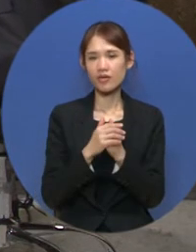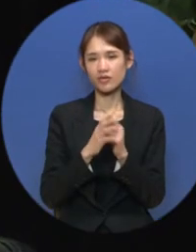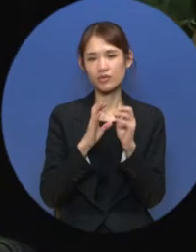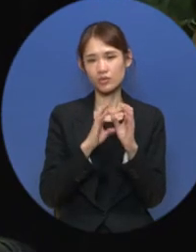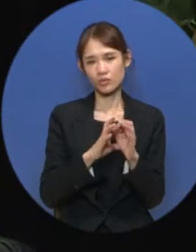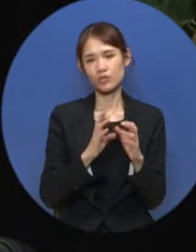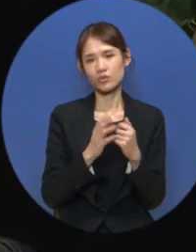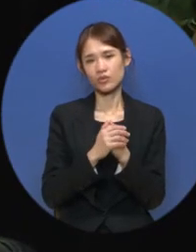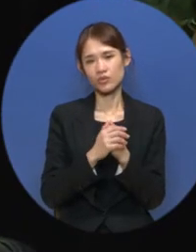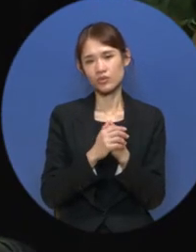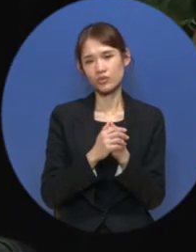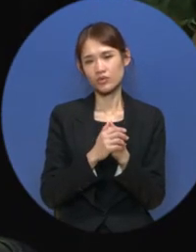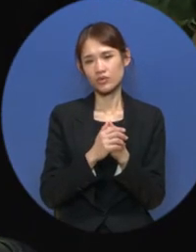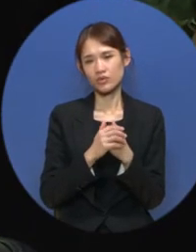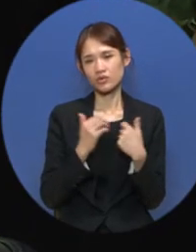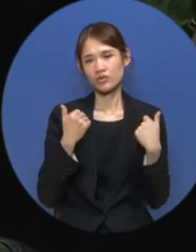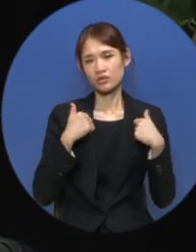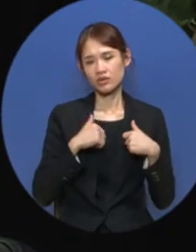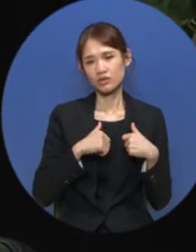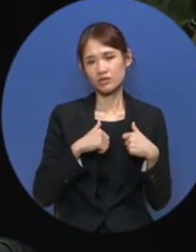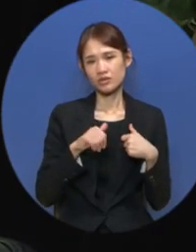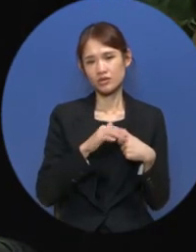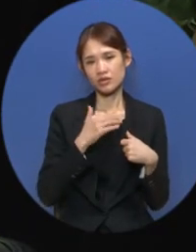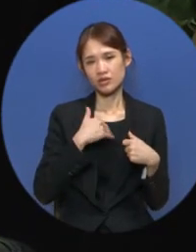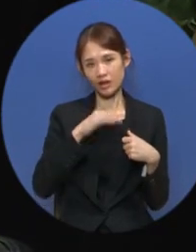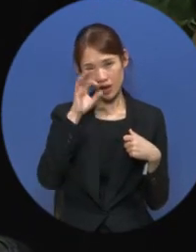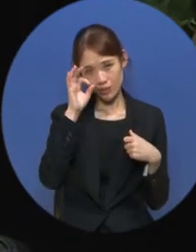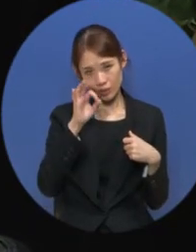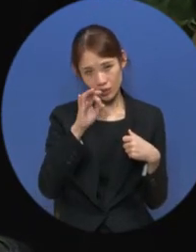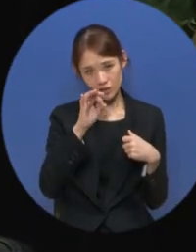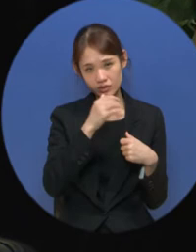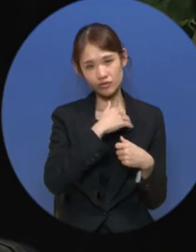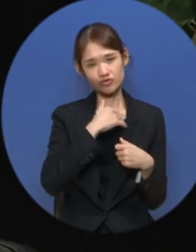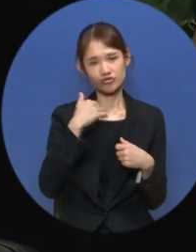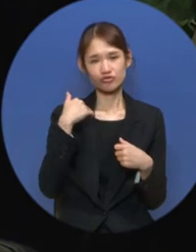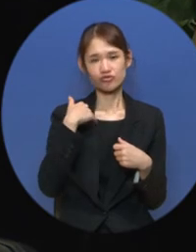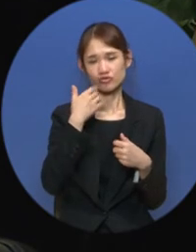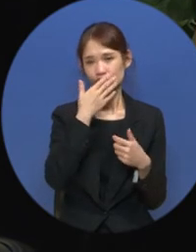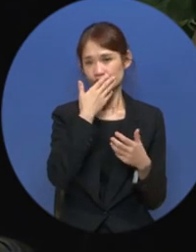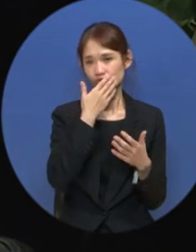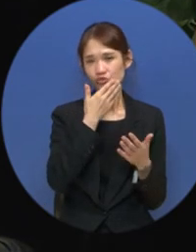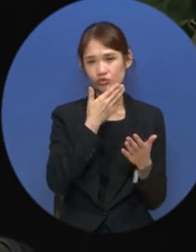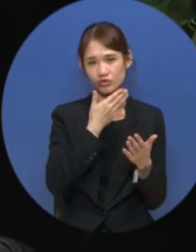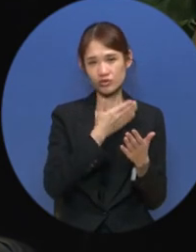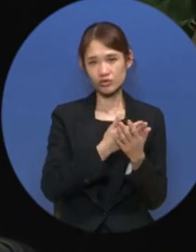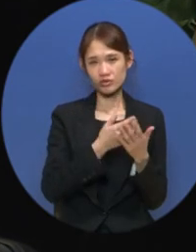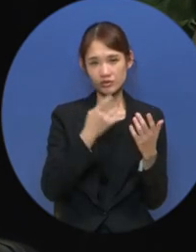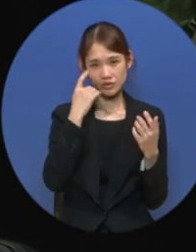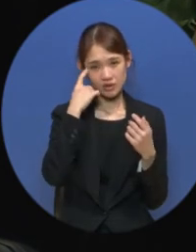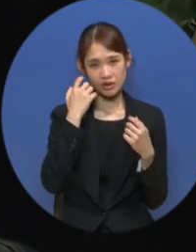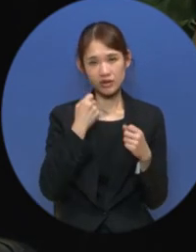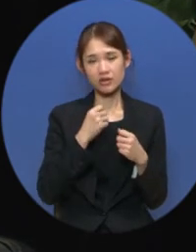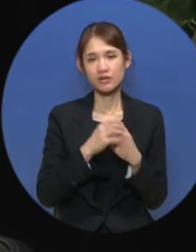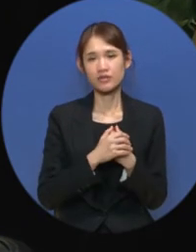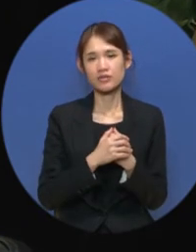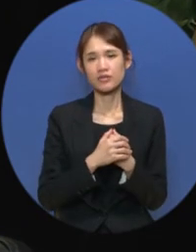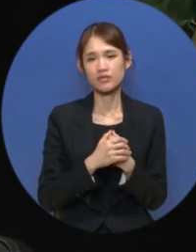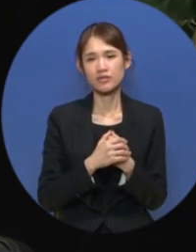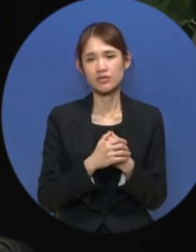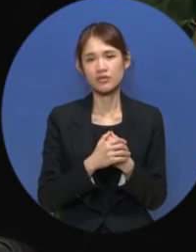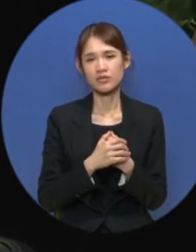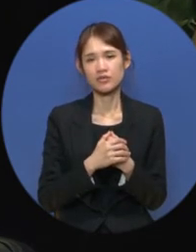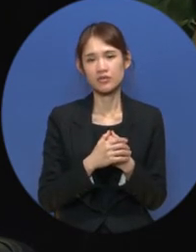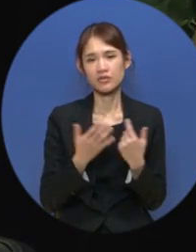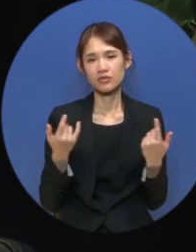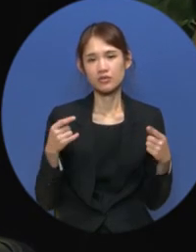통해서 본인의 이제 사이즈를 저희가 알아나가는 그런 또 과정들을 상당히 중요하게 생각을 하고 있습니다. 네. 또 이와